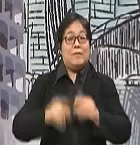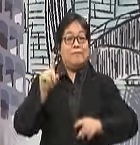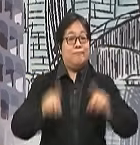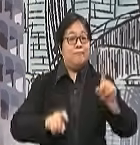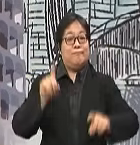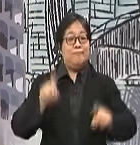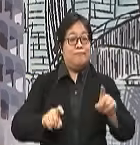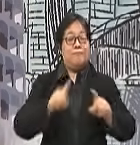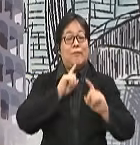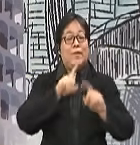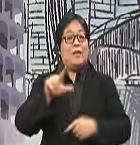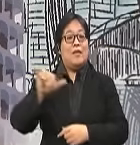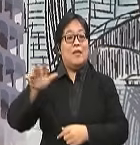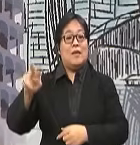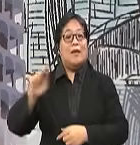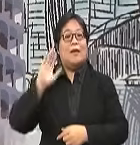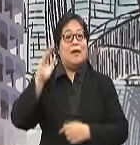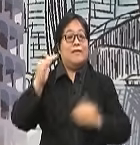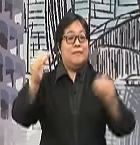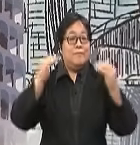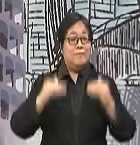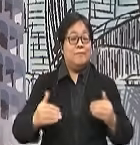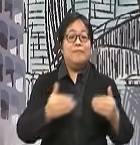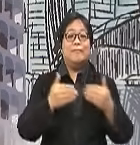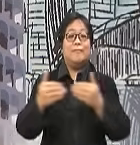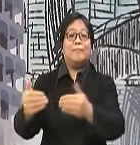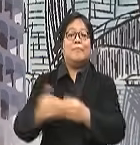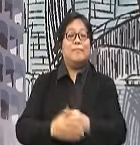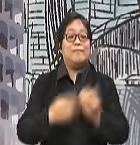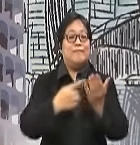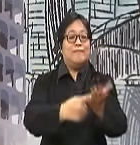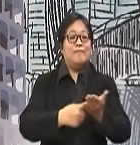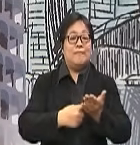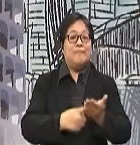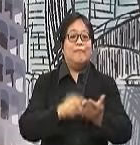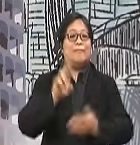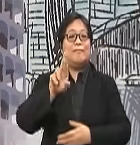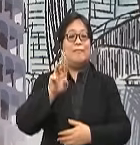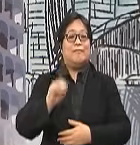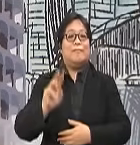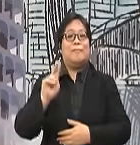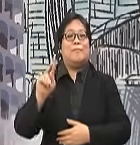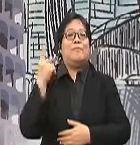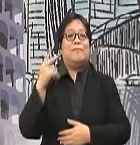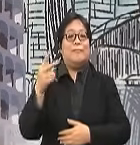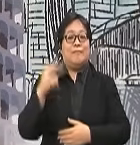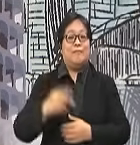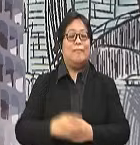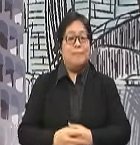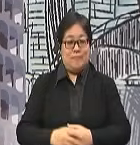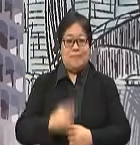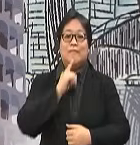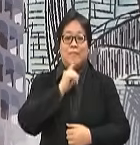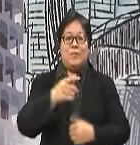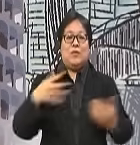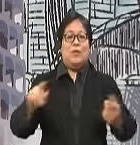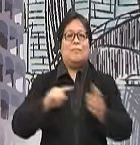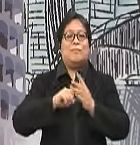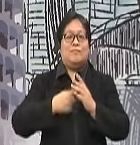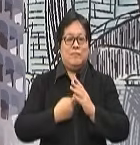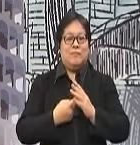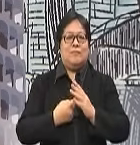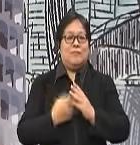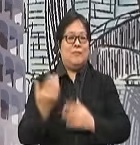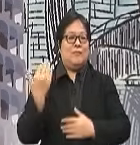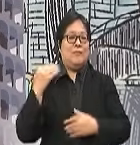pertanyaan-pertanyaan bagi jonisan nanti akan diteruskan dengan sesi pembahasan rancangan Blaze ke-12 yang sebenarnya sudah pun bermula